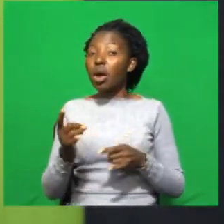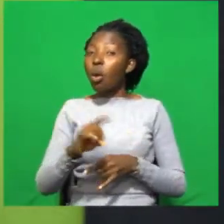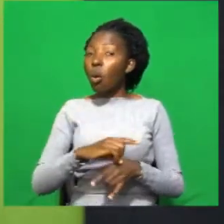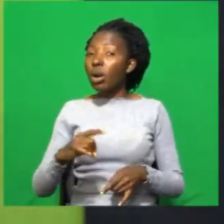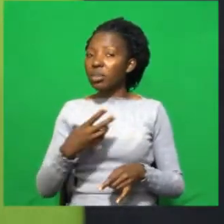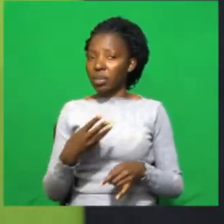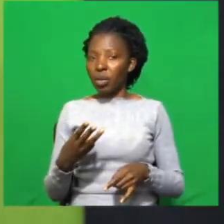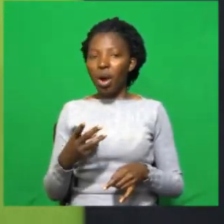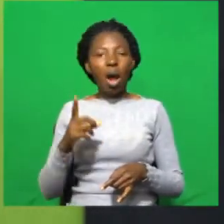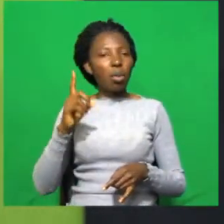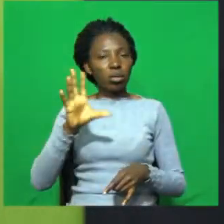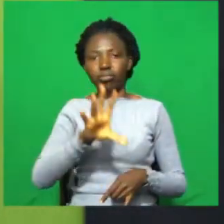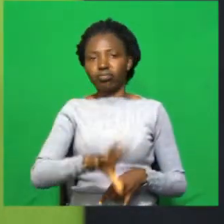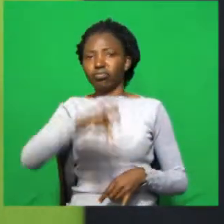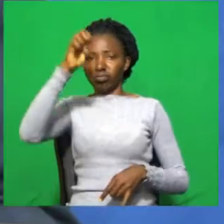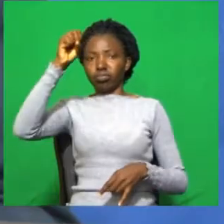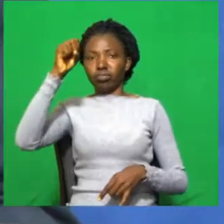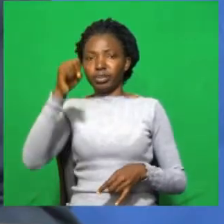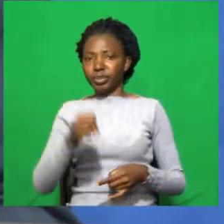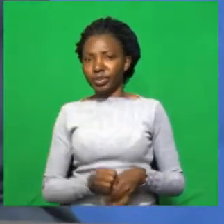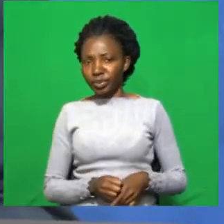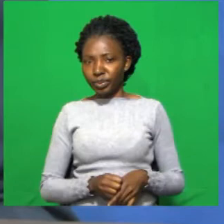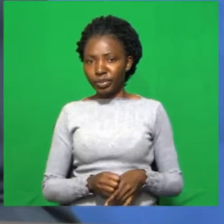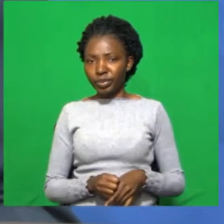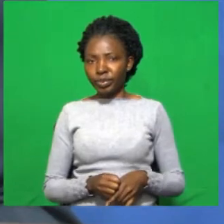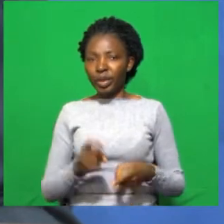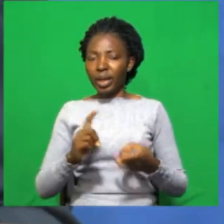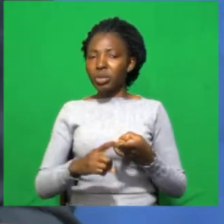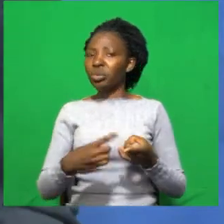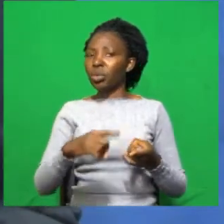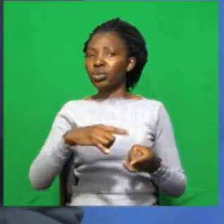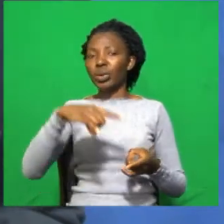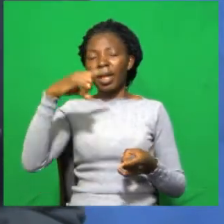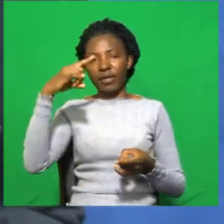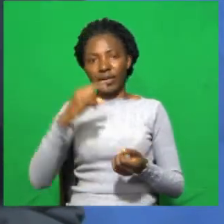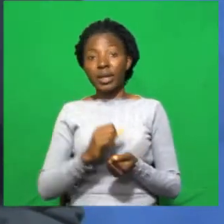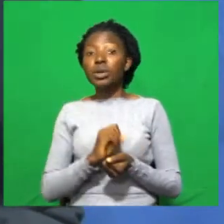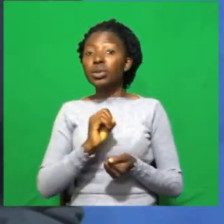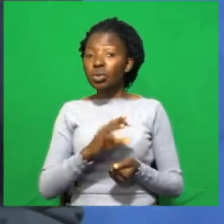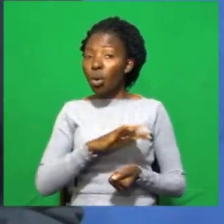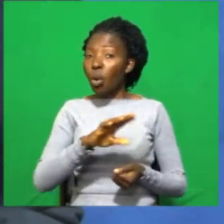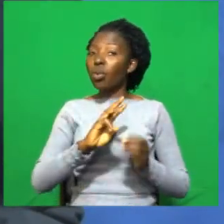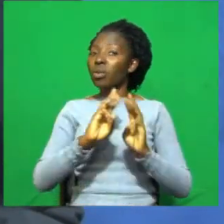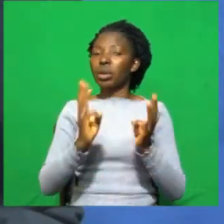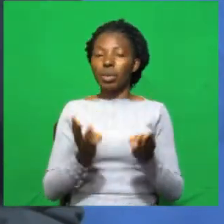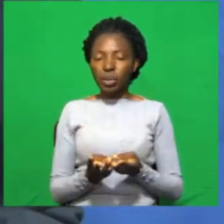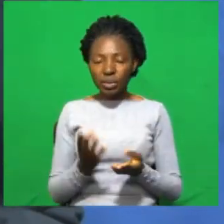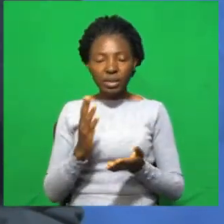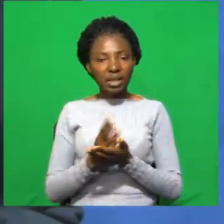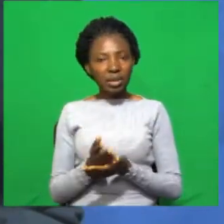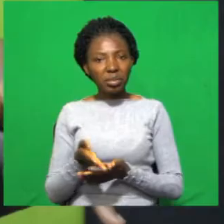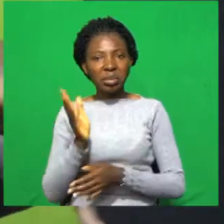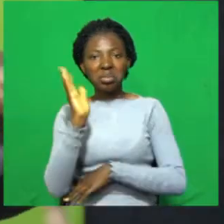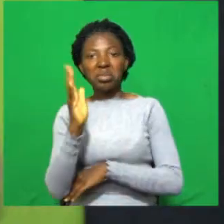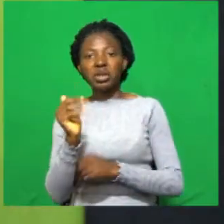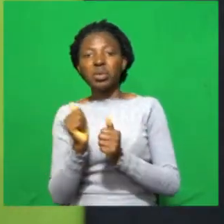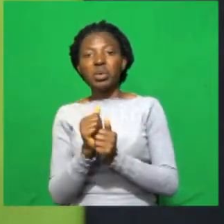vachabva varaptured, vanobva vabvutwa kuendwa navo kudenga. Saka yanzi nyika yese isara ichiparidzirwa